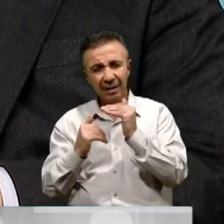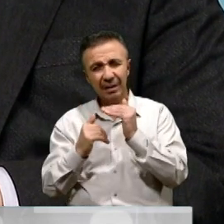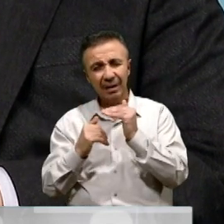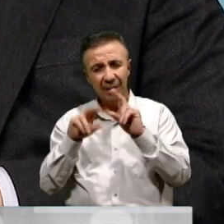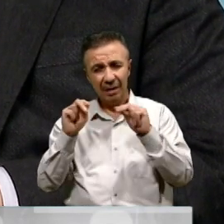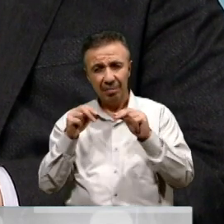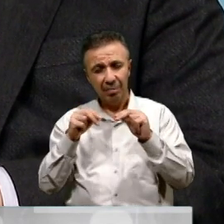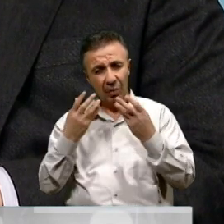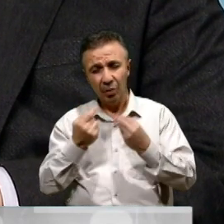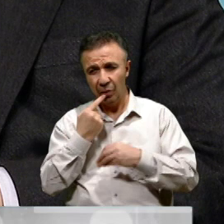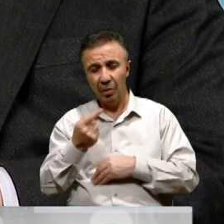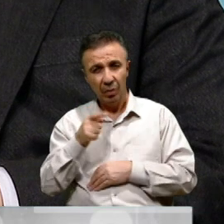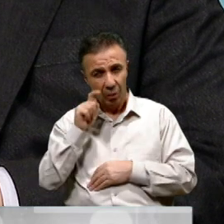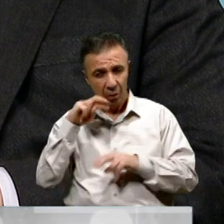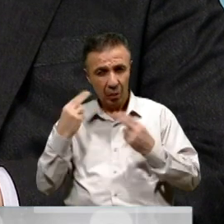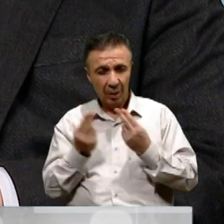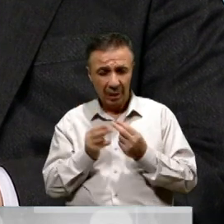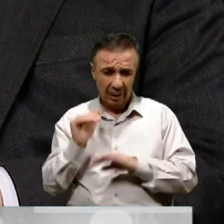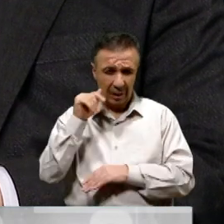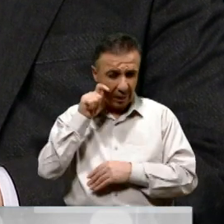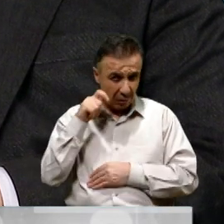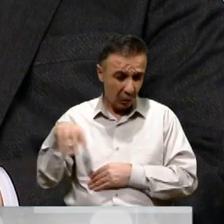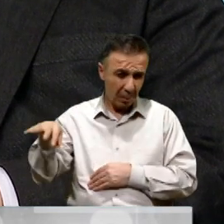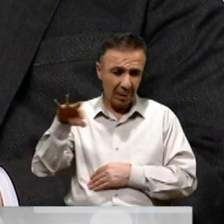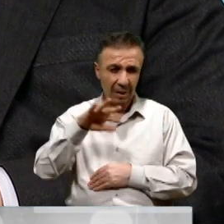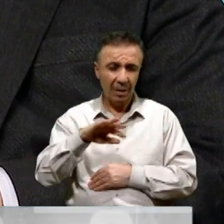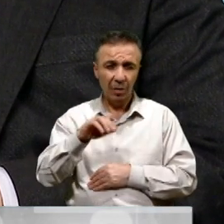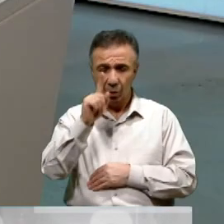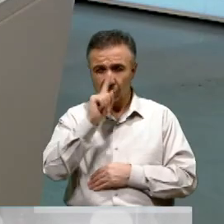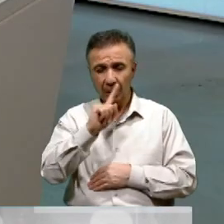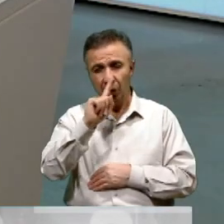Hı hı. Dünya Müslümanların %95'inden fazlası.